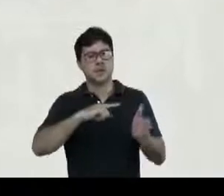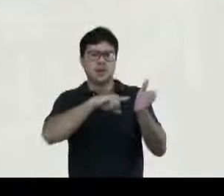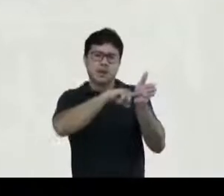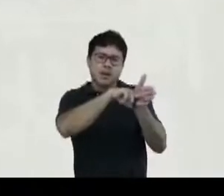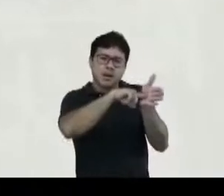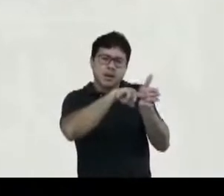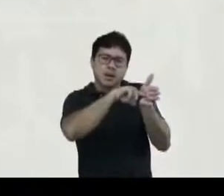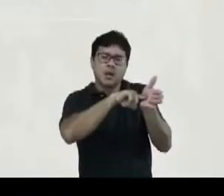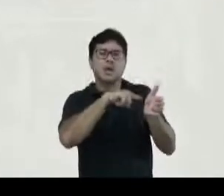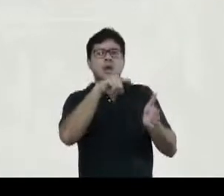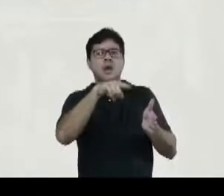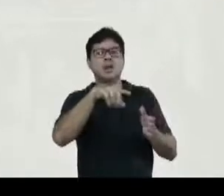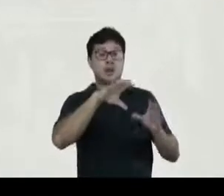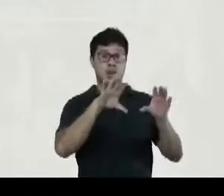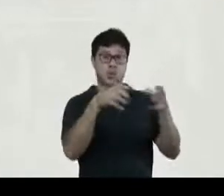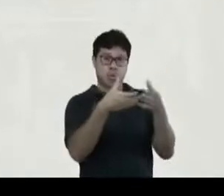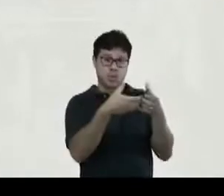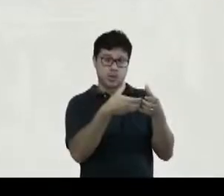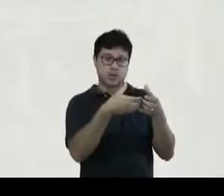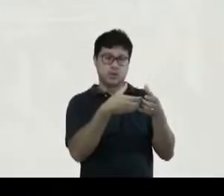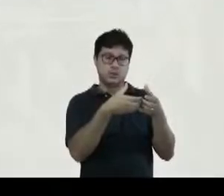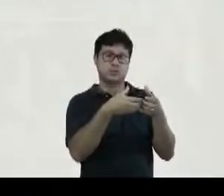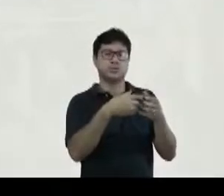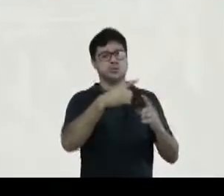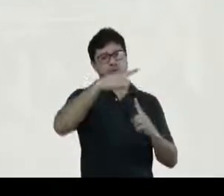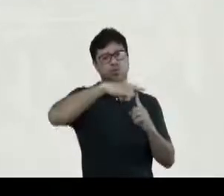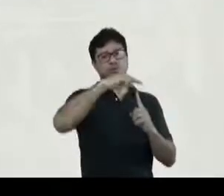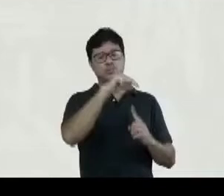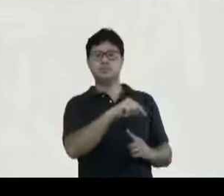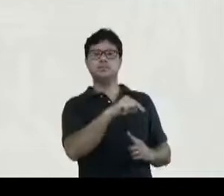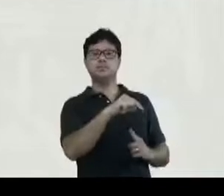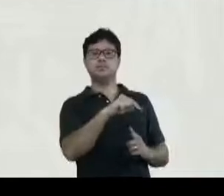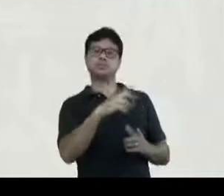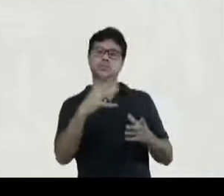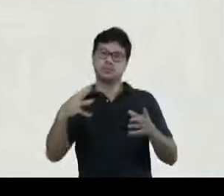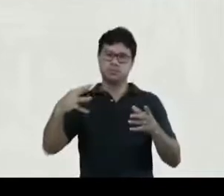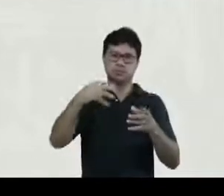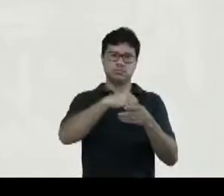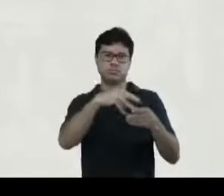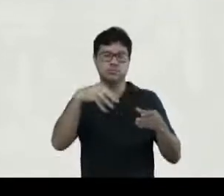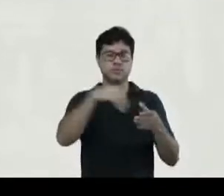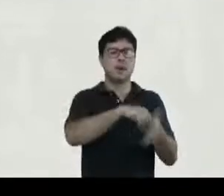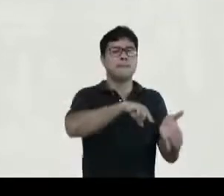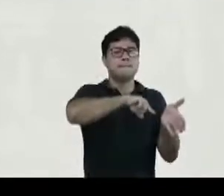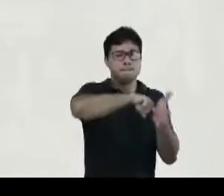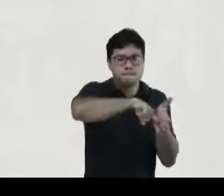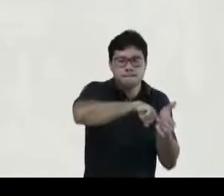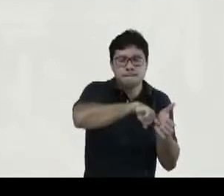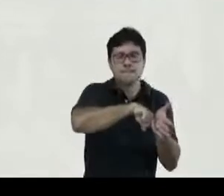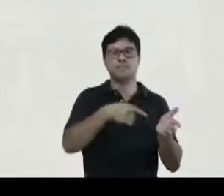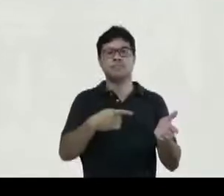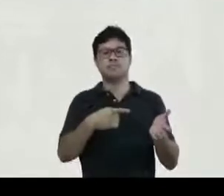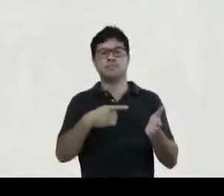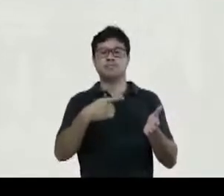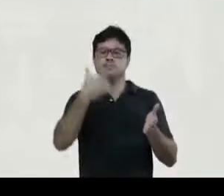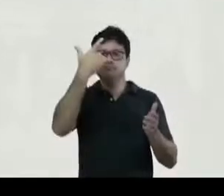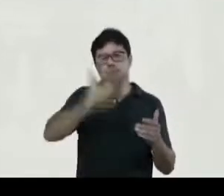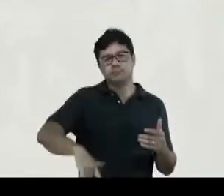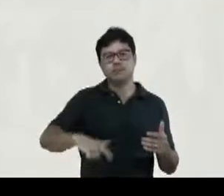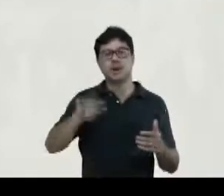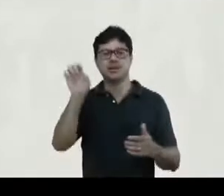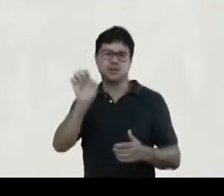die immer mehr auch über Europa hinaus aktiv ist und auch die einschlägige